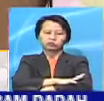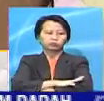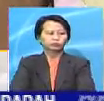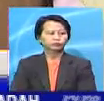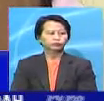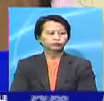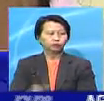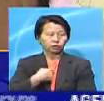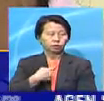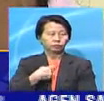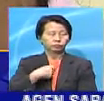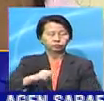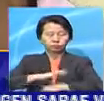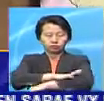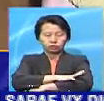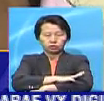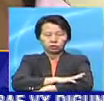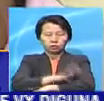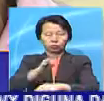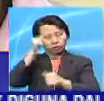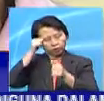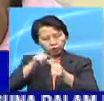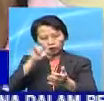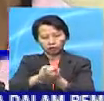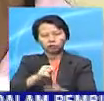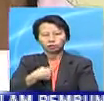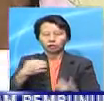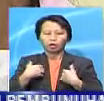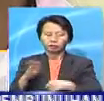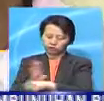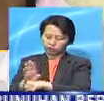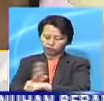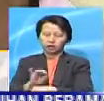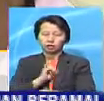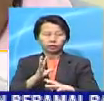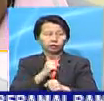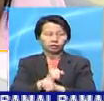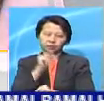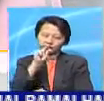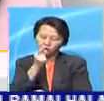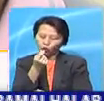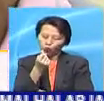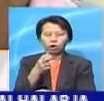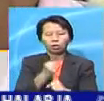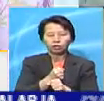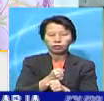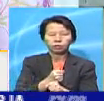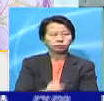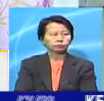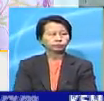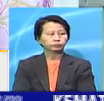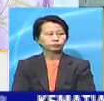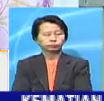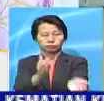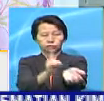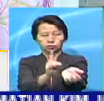Saya pun cancer survivor, bukan ingat itu juga. Saya ada menjaga macam itu, saya dapat sikit wang, saya sihat lagi.